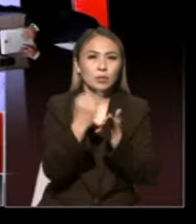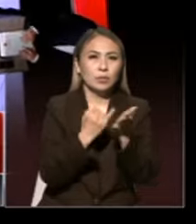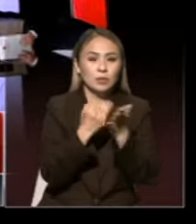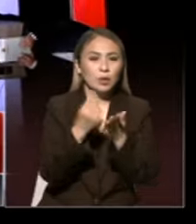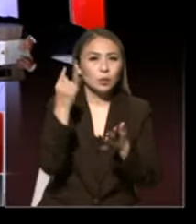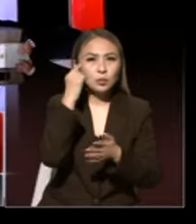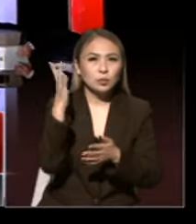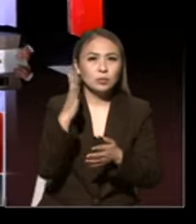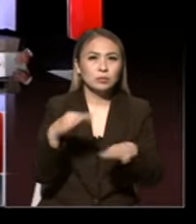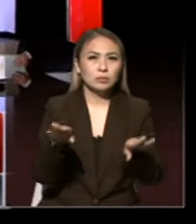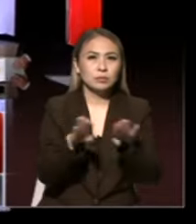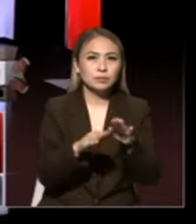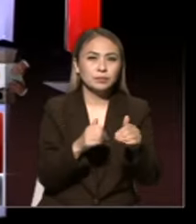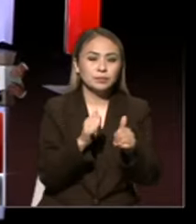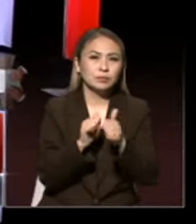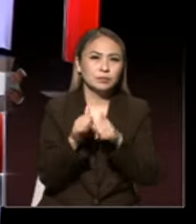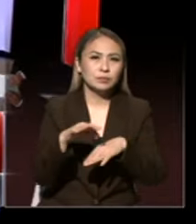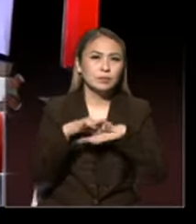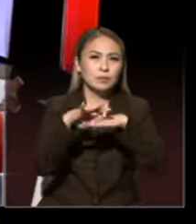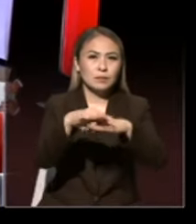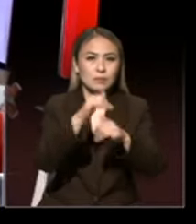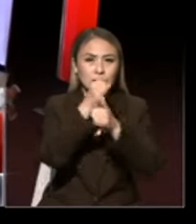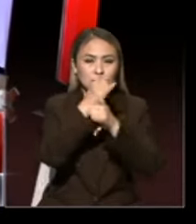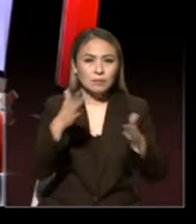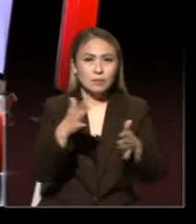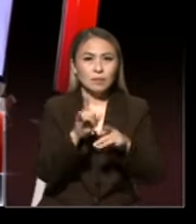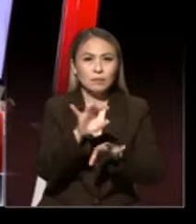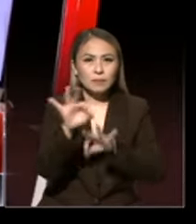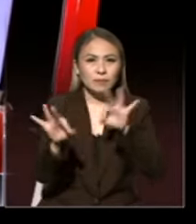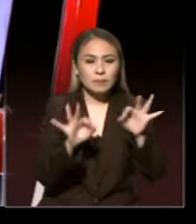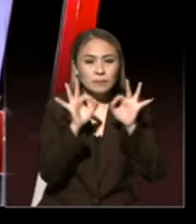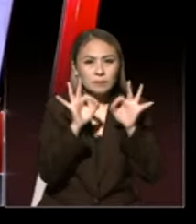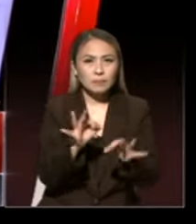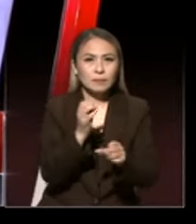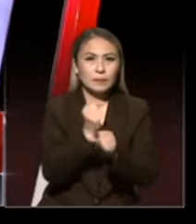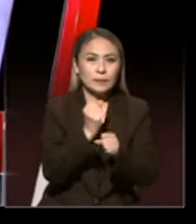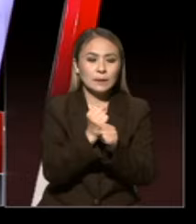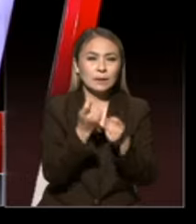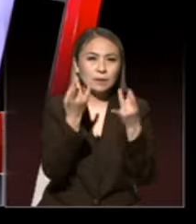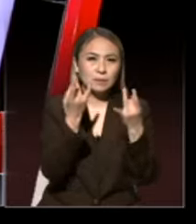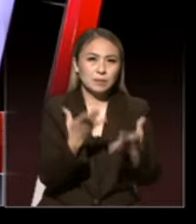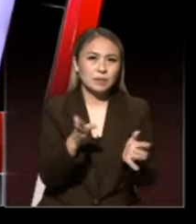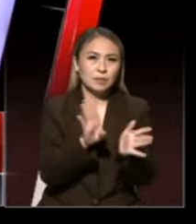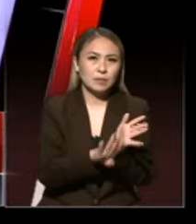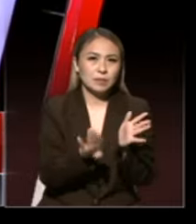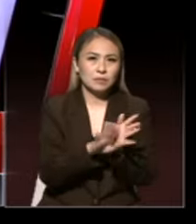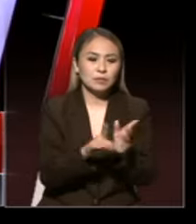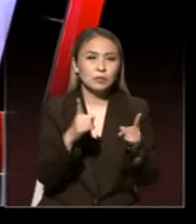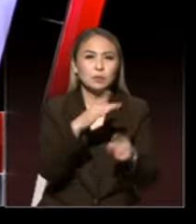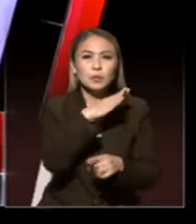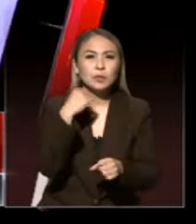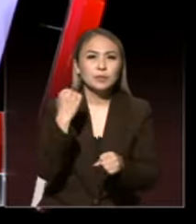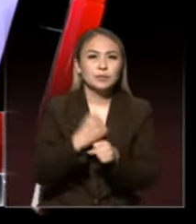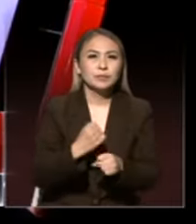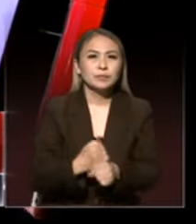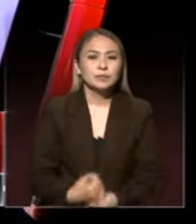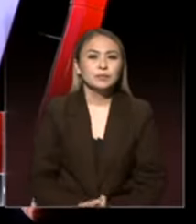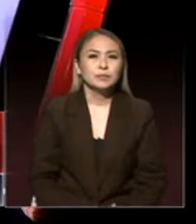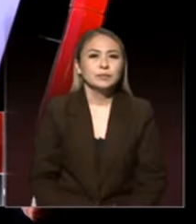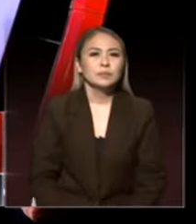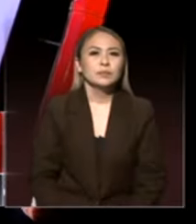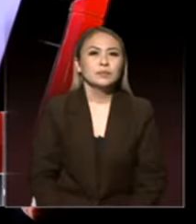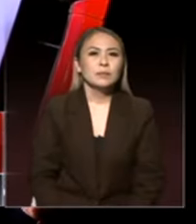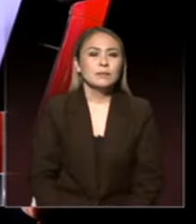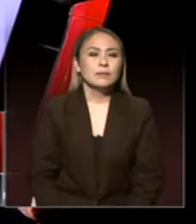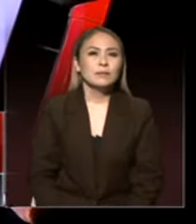көрмедім. Бірақ алдыға қарай жүрмейміз. Бір арифметикасын келтіріп, элементарный зат қой, солар неге істемеске дейді. Өте дұрыс. Көрдіңіз